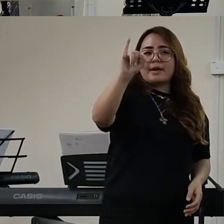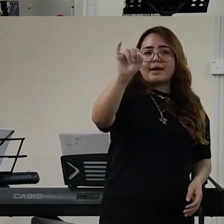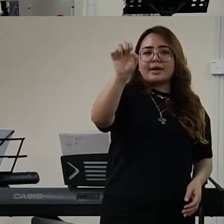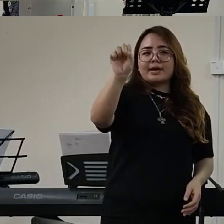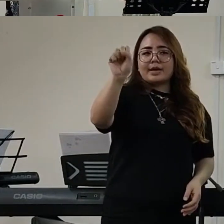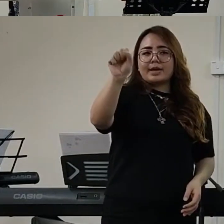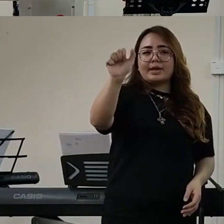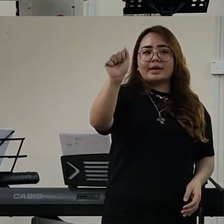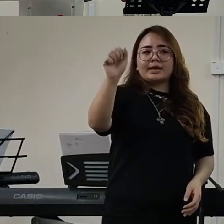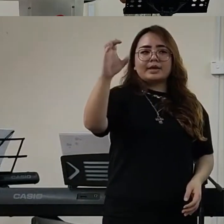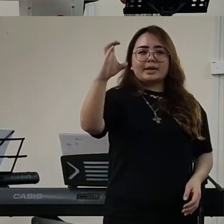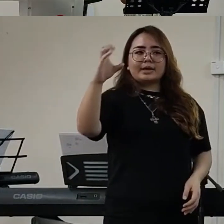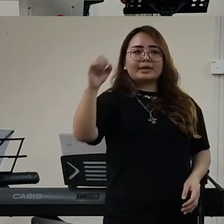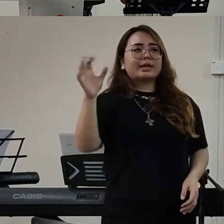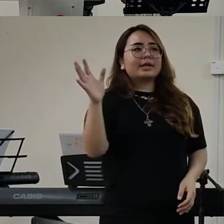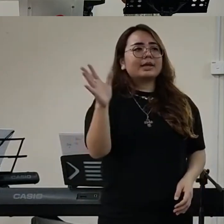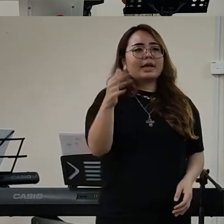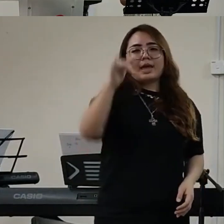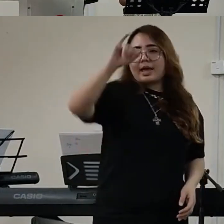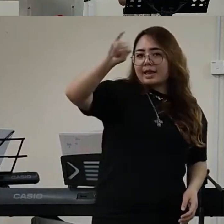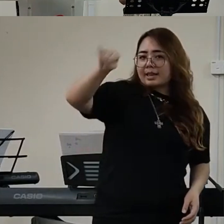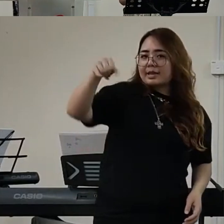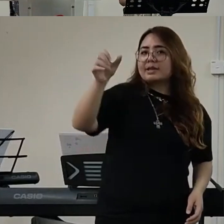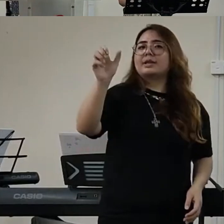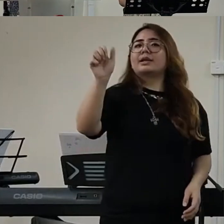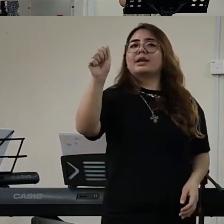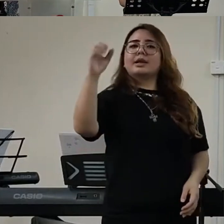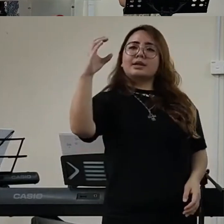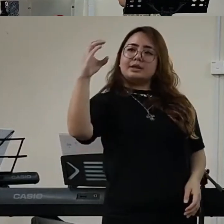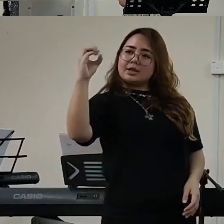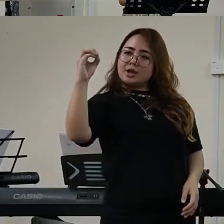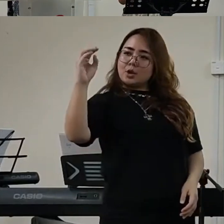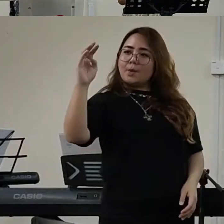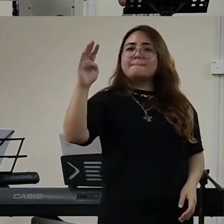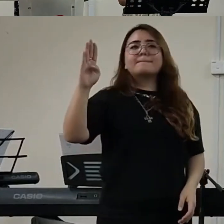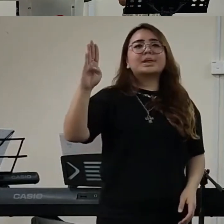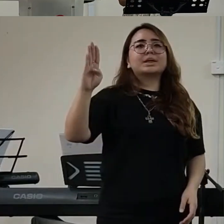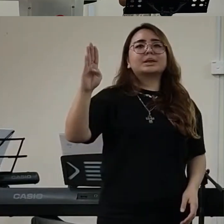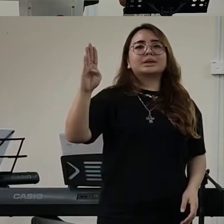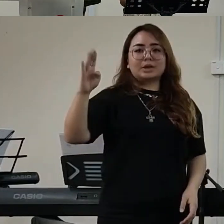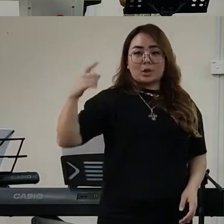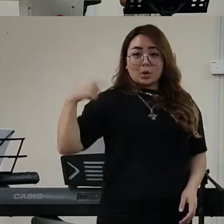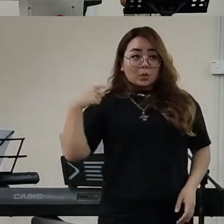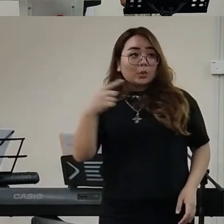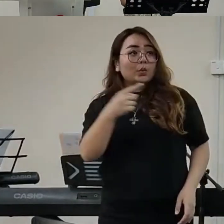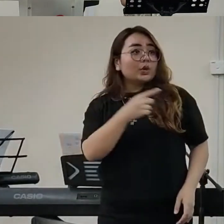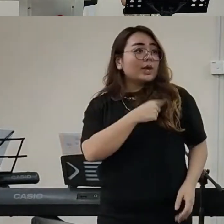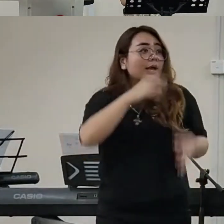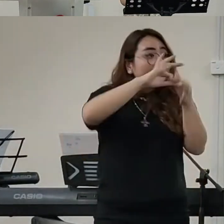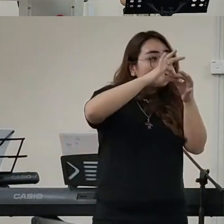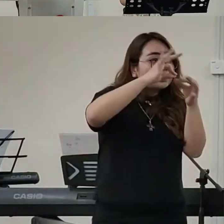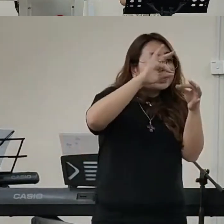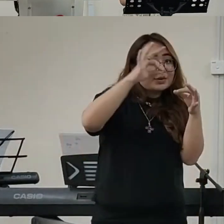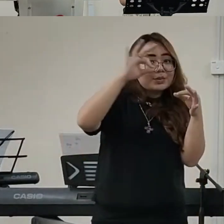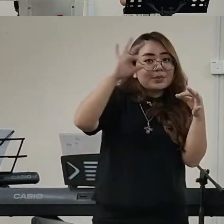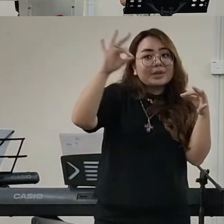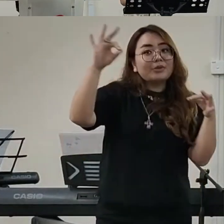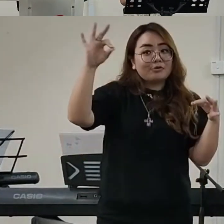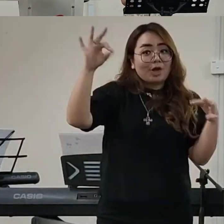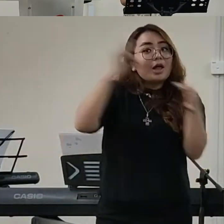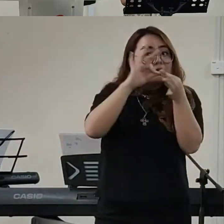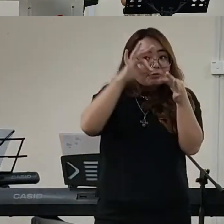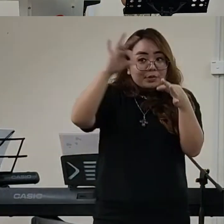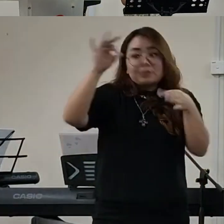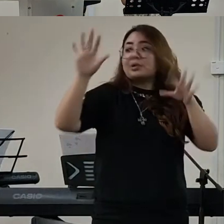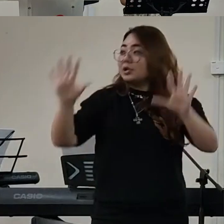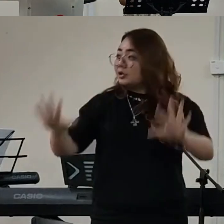在我们的34章第二节的上半段呢，就是上帝在对他的人说，其实那个所谓的